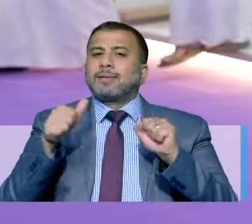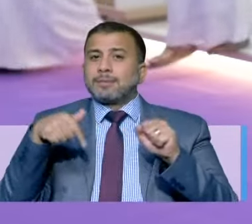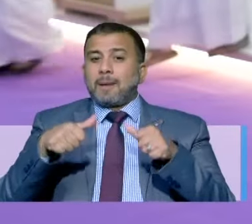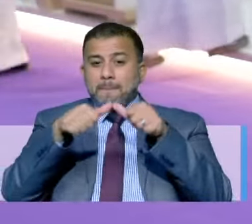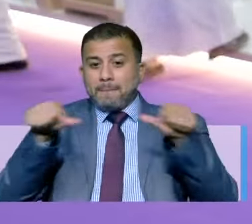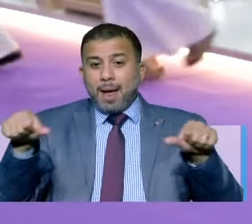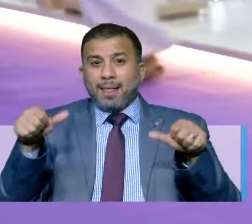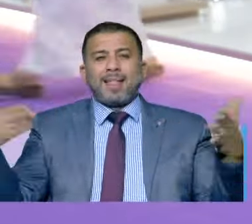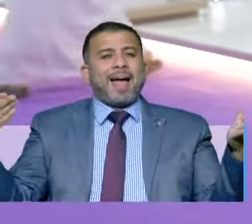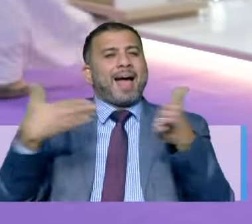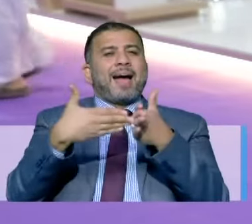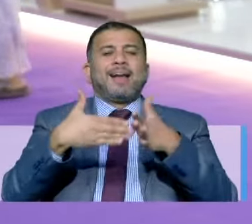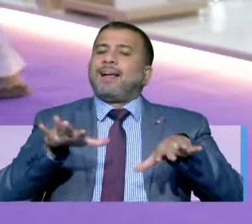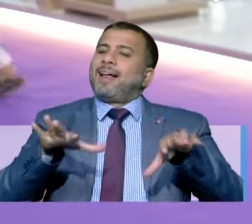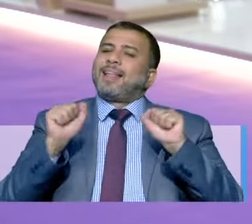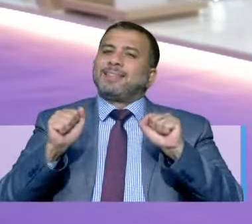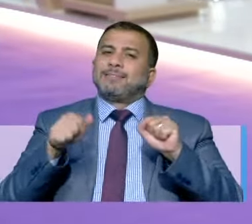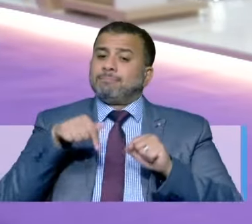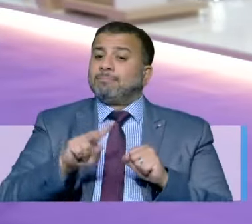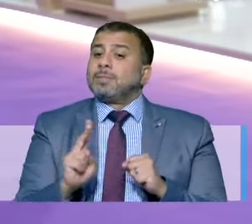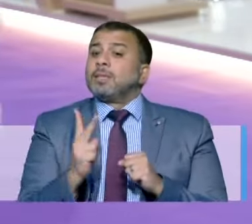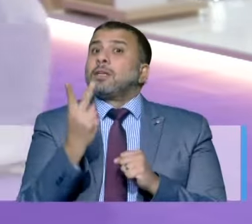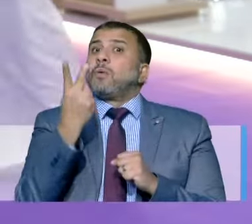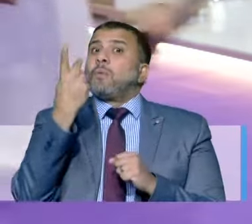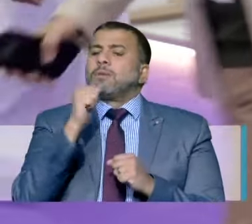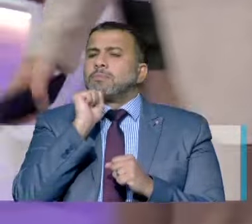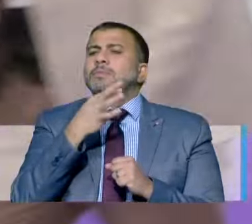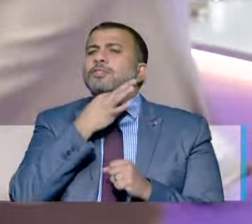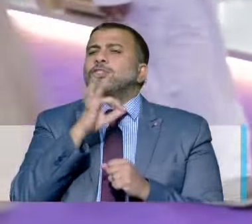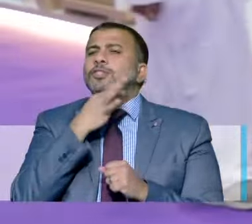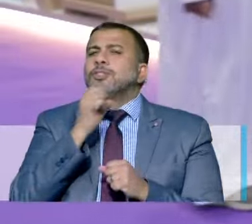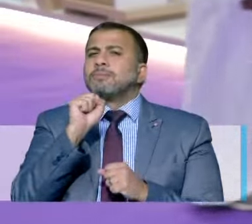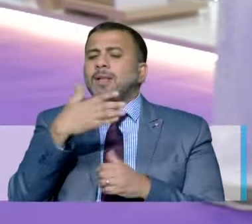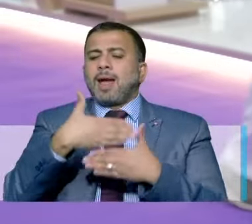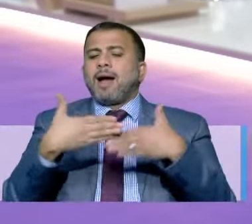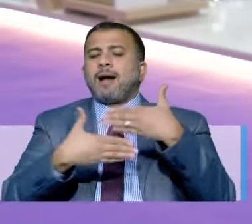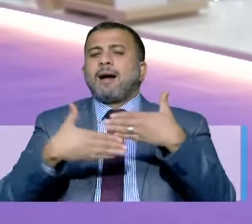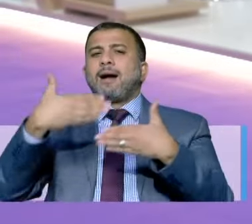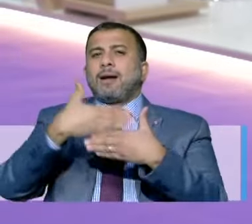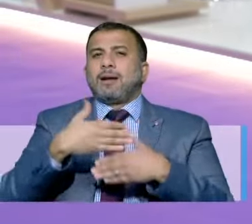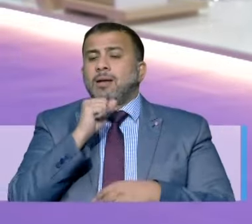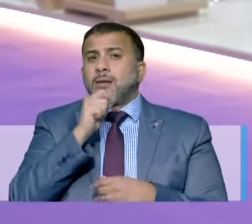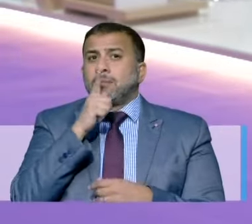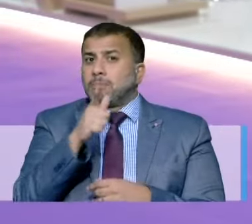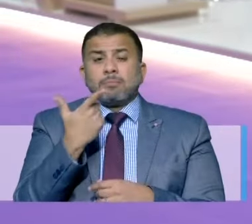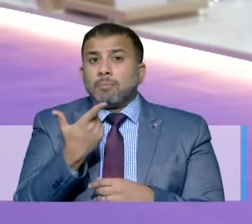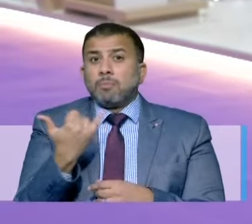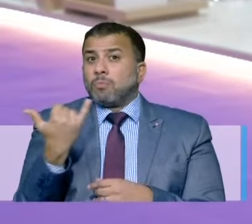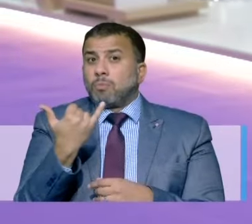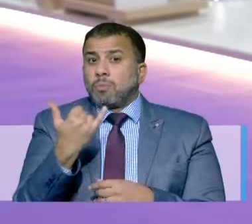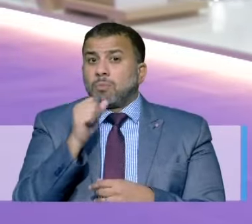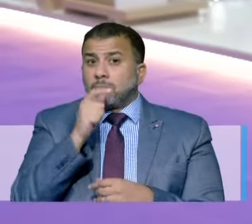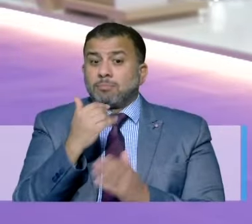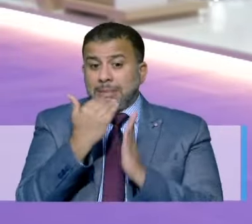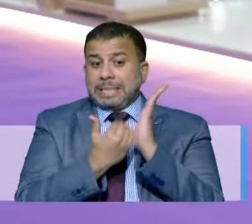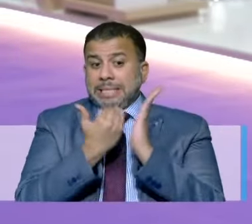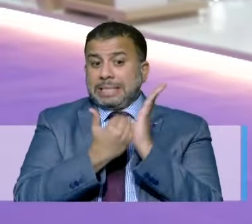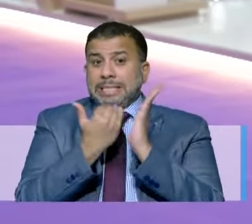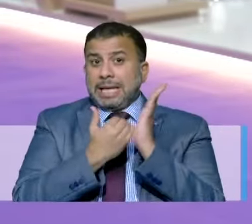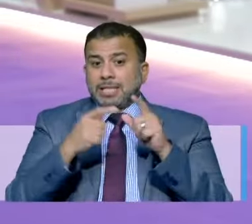فعالياته مواكباً آخر التطورات والمستجدات في قطاع العقارات، ومعززاً النشاط